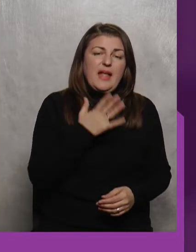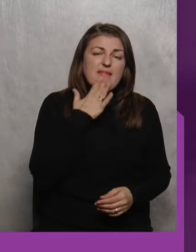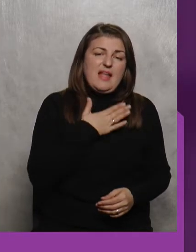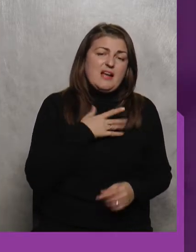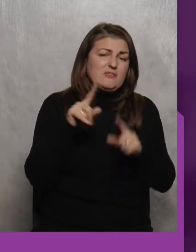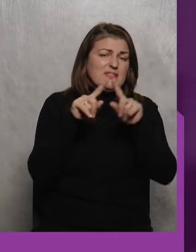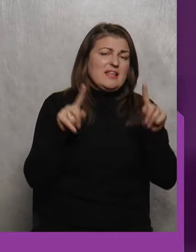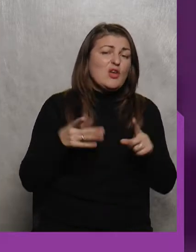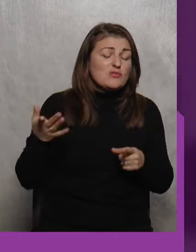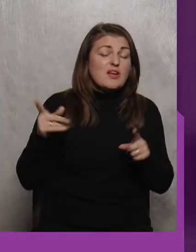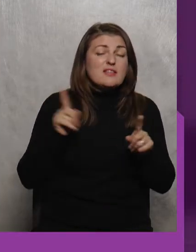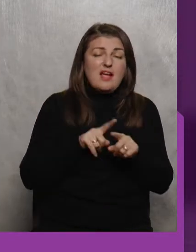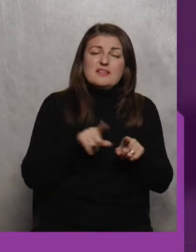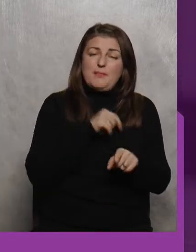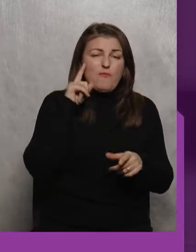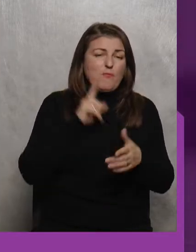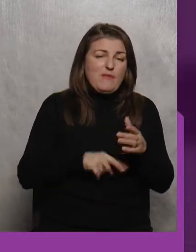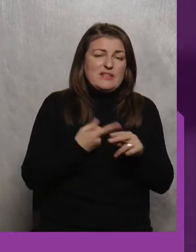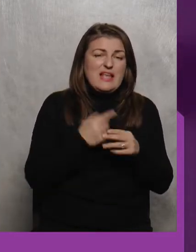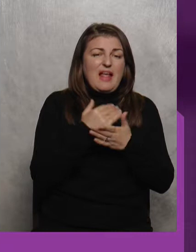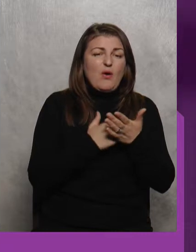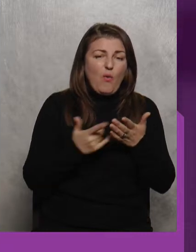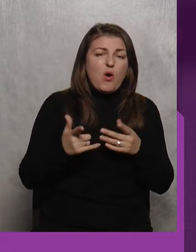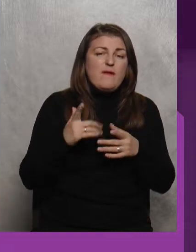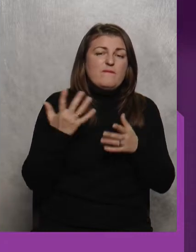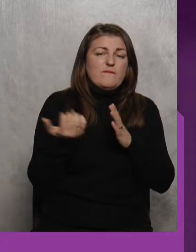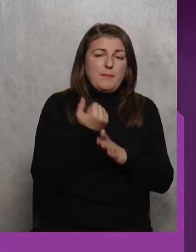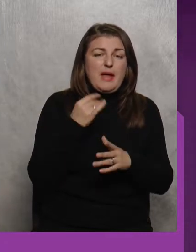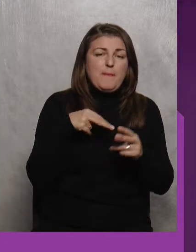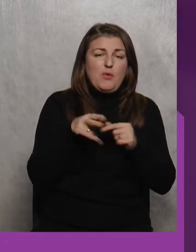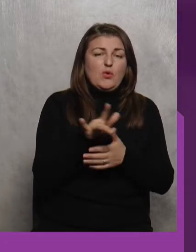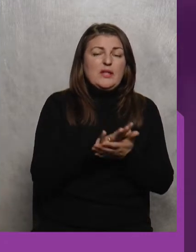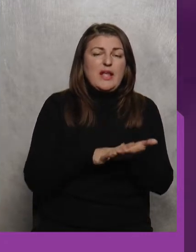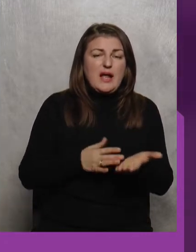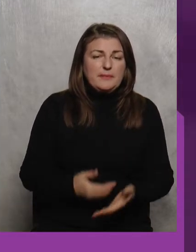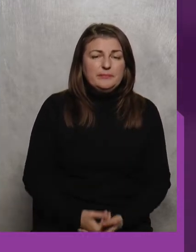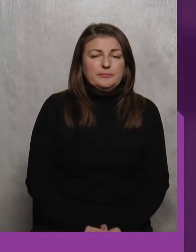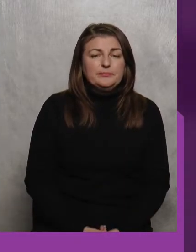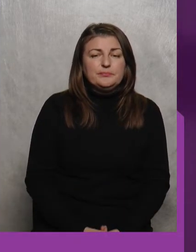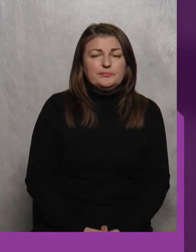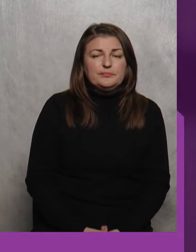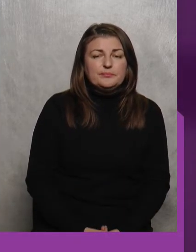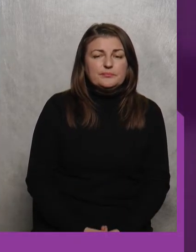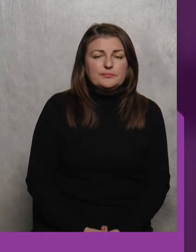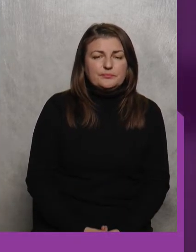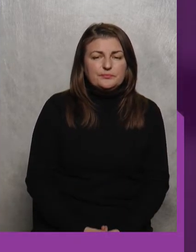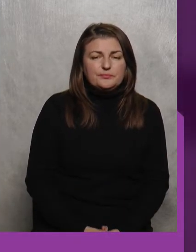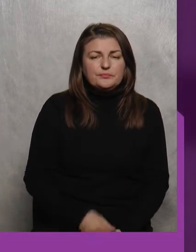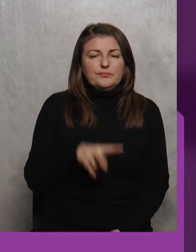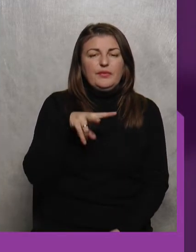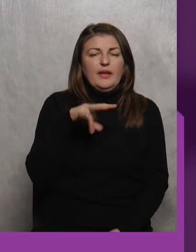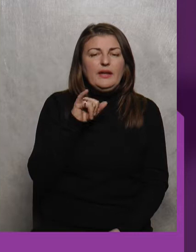наша зірочка так само, впевнено, в цій же категорії виборює і проходить далі. Ілінка Пупова